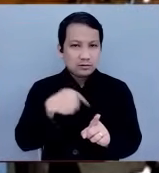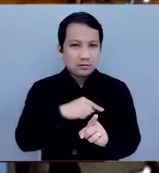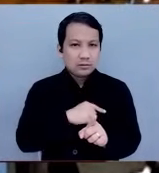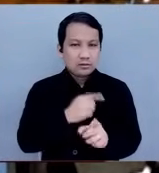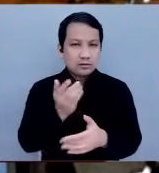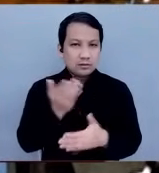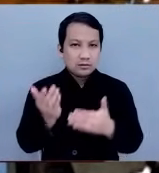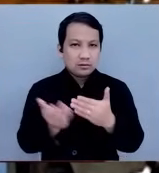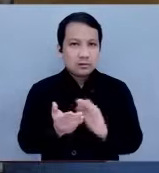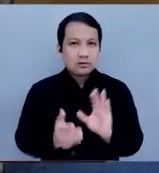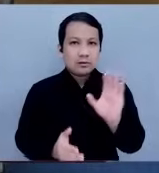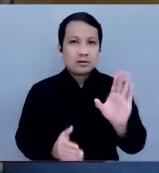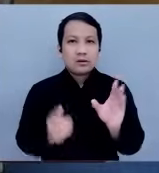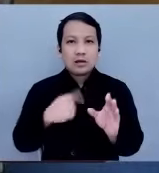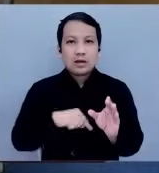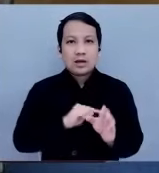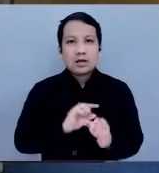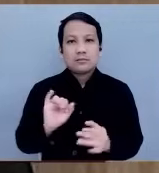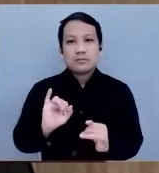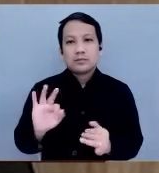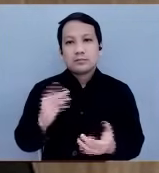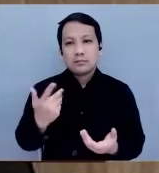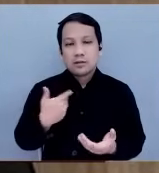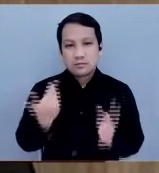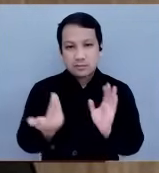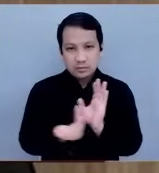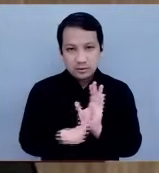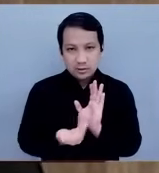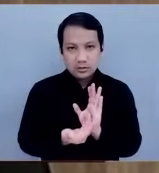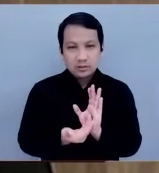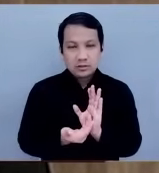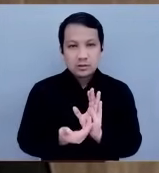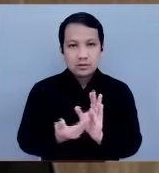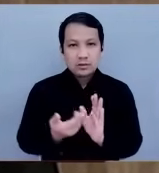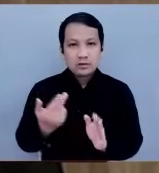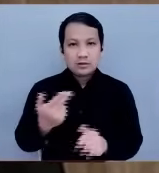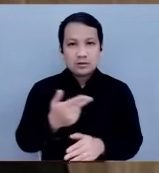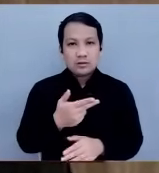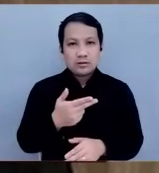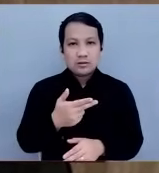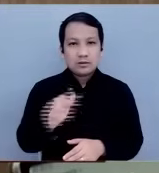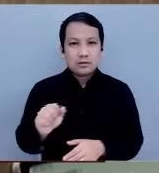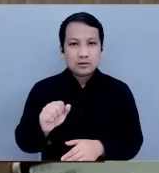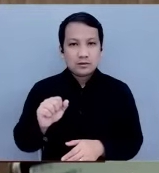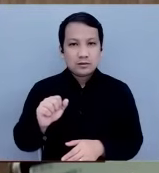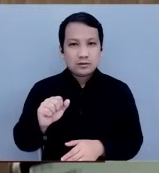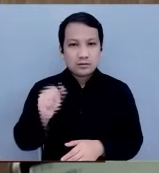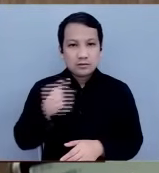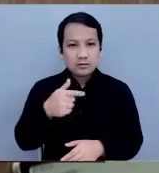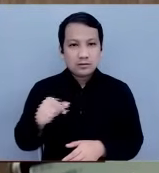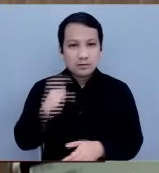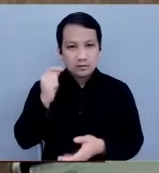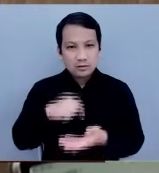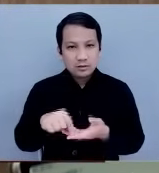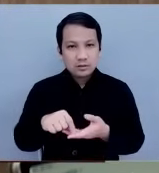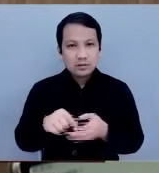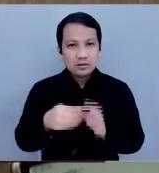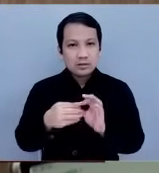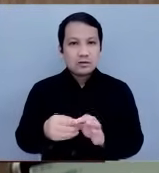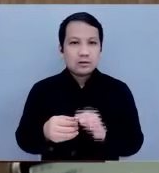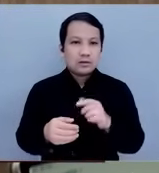kaso kung may hawak siyang ebidensya sinegundahan niya ng house secretary general we have to say something